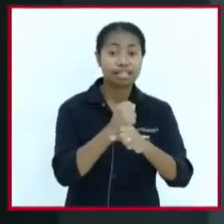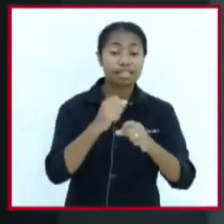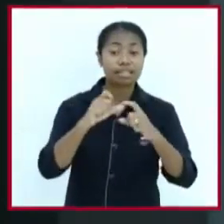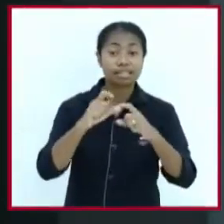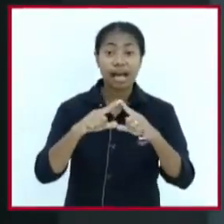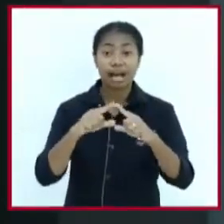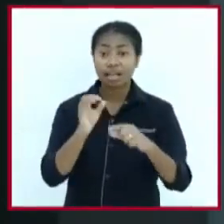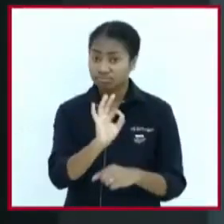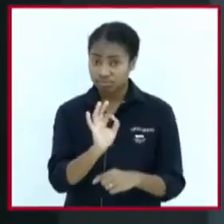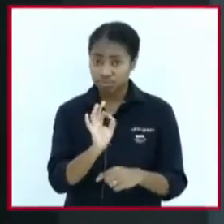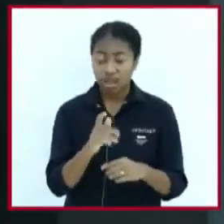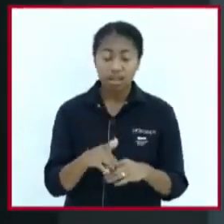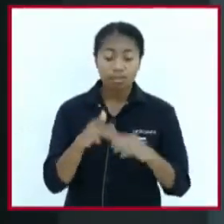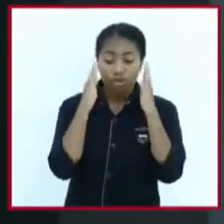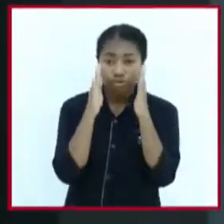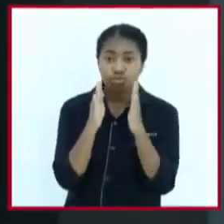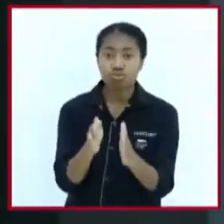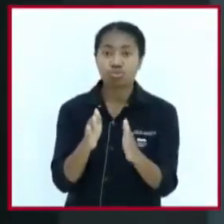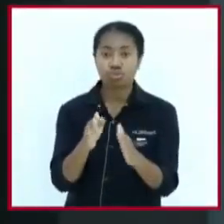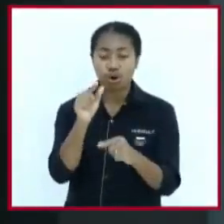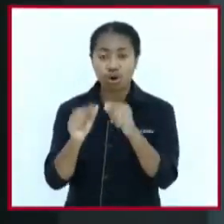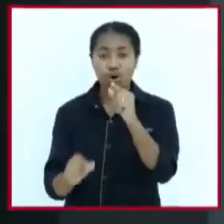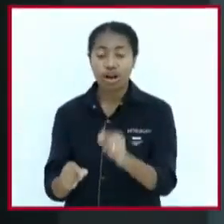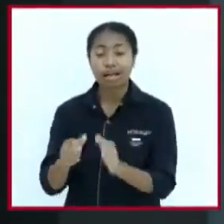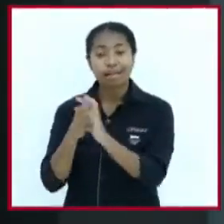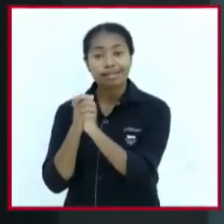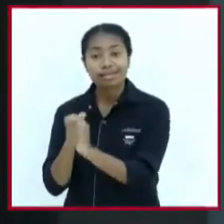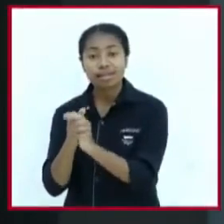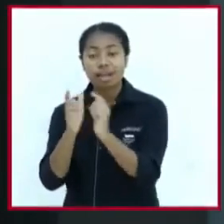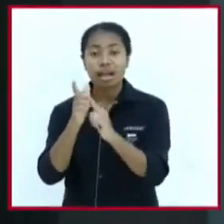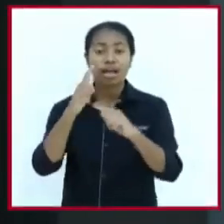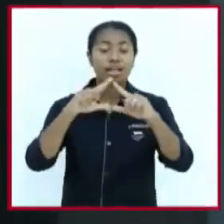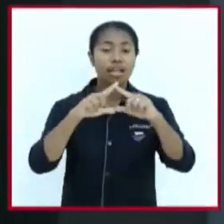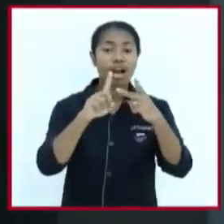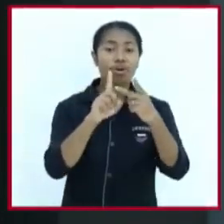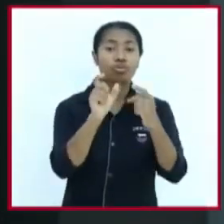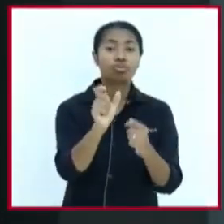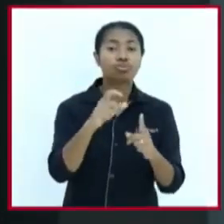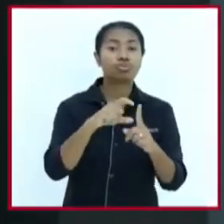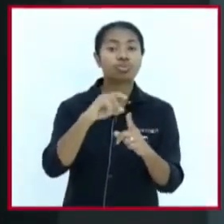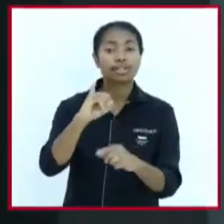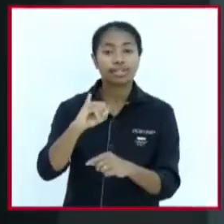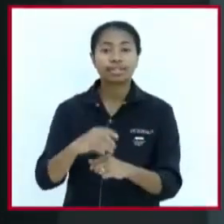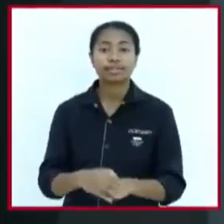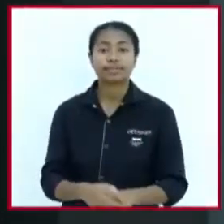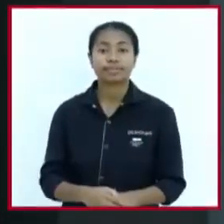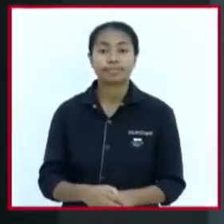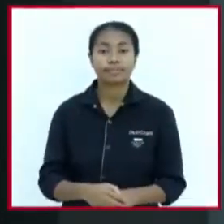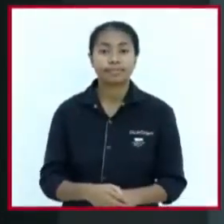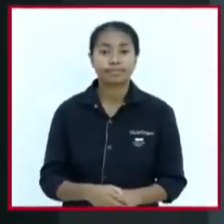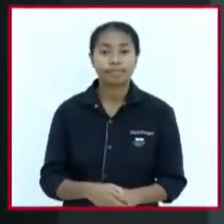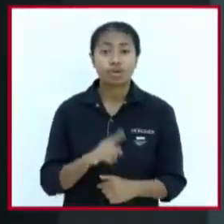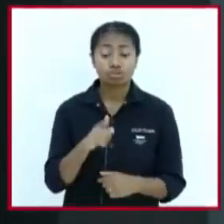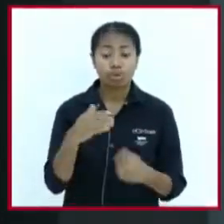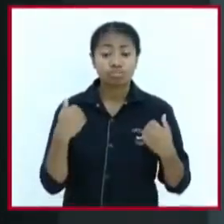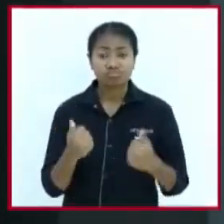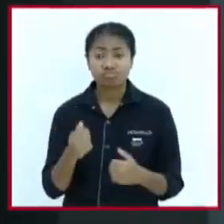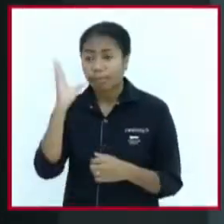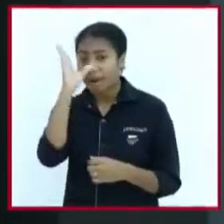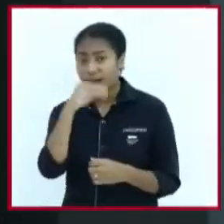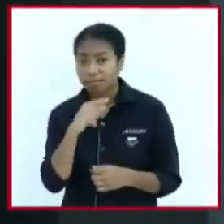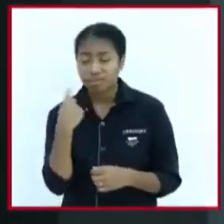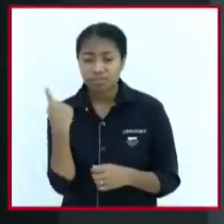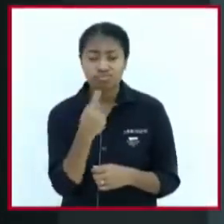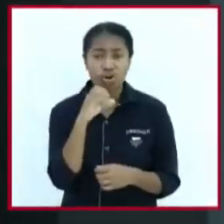kristen Yahudi karena kalau orang Kristen non Yahudi mereka tidak akan mengerti segala macam omongan dalam surat Ibrani